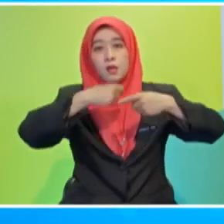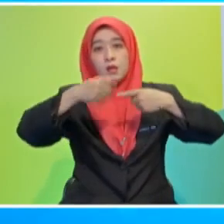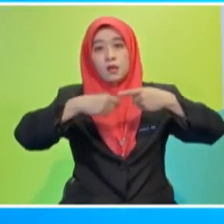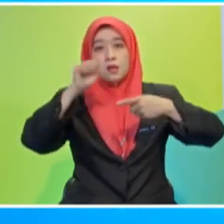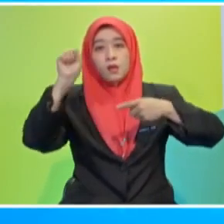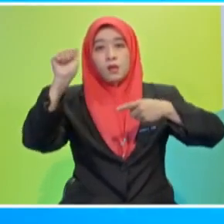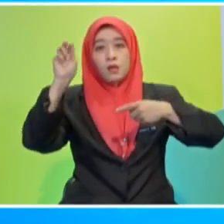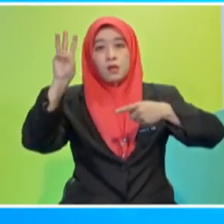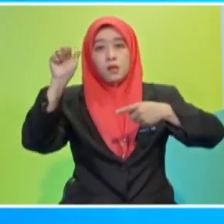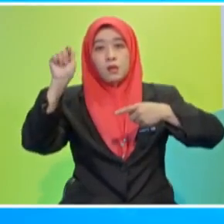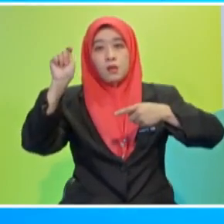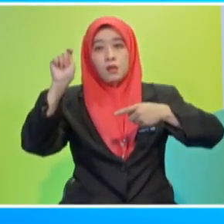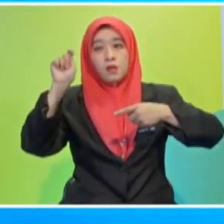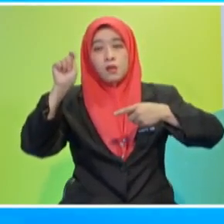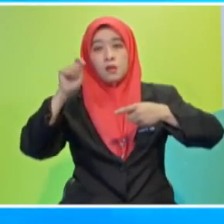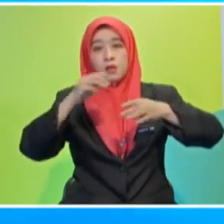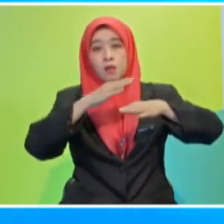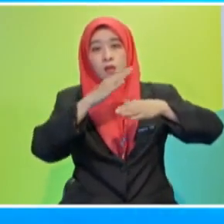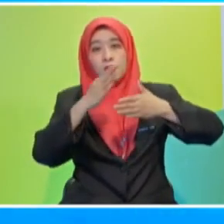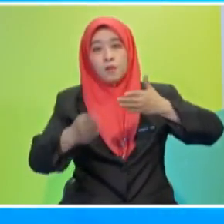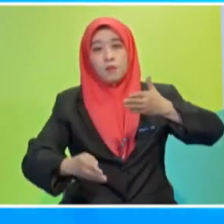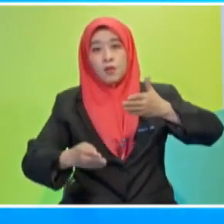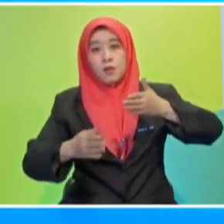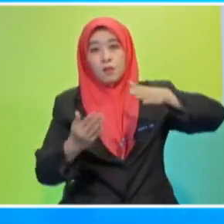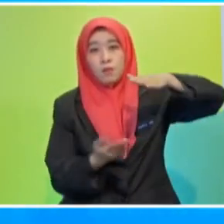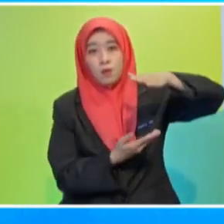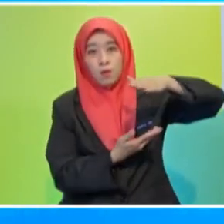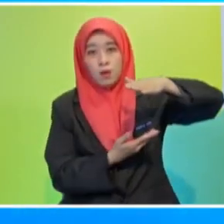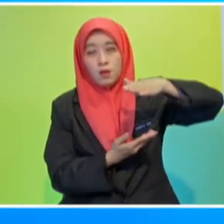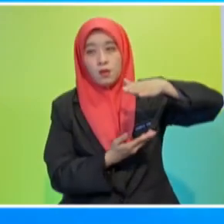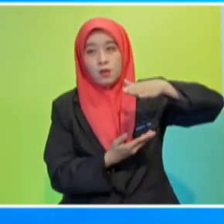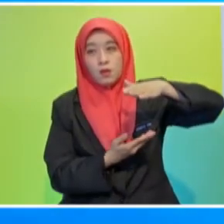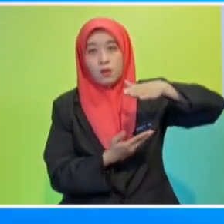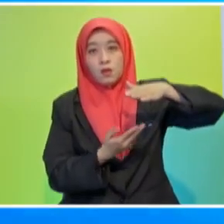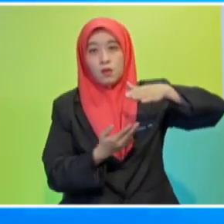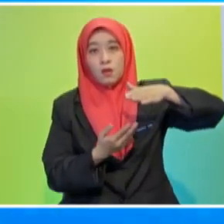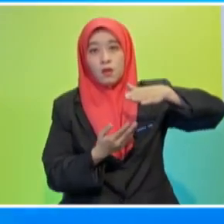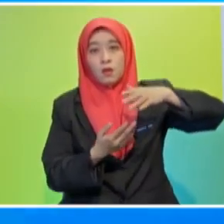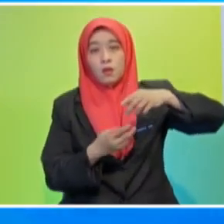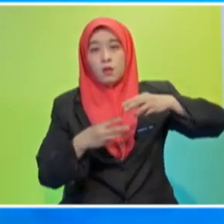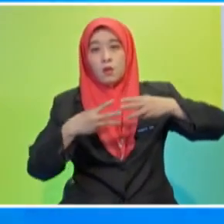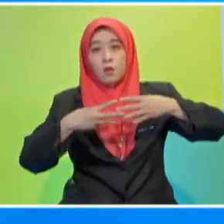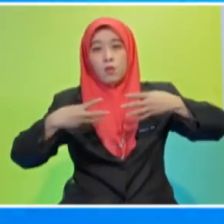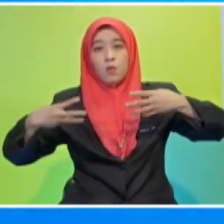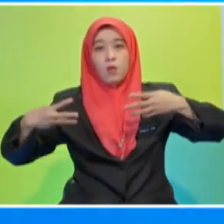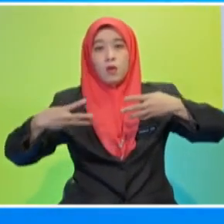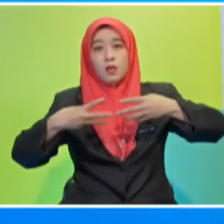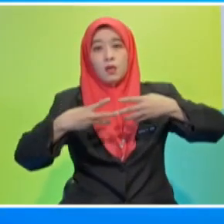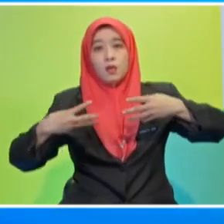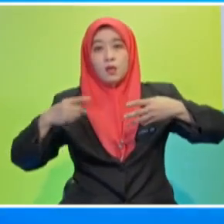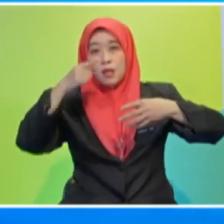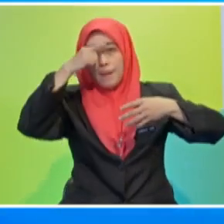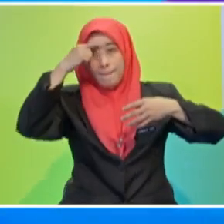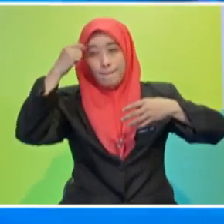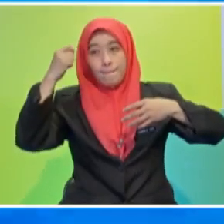Betul? Tali sawat di bahagian bawah ni cikgu. Ya, yang warna hitam tu kan? Wayar hitam tu. Okey. Dan yang